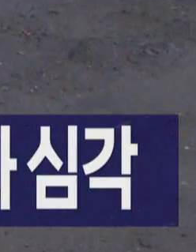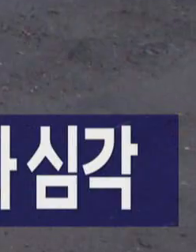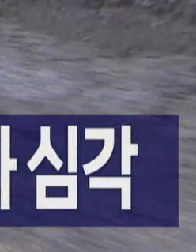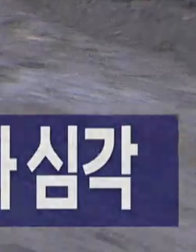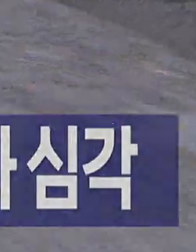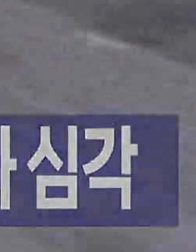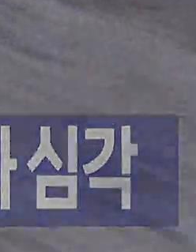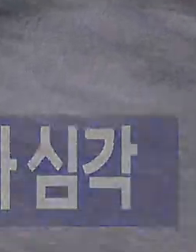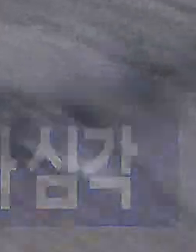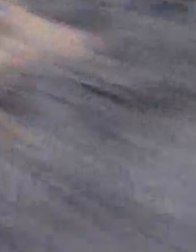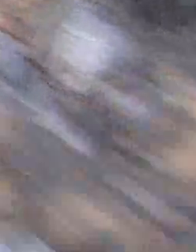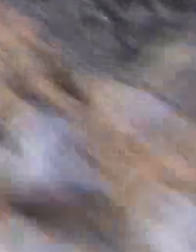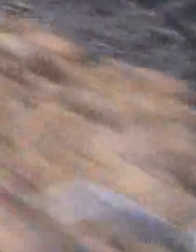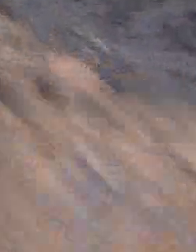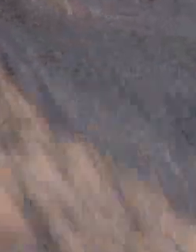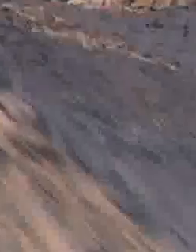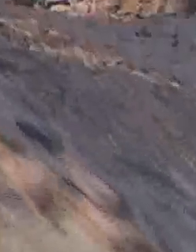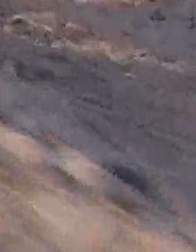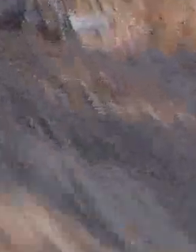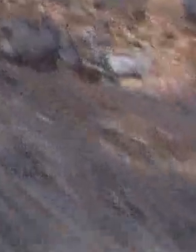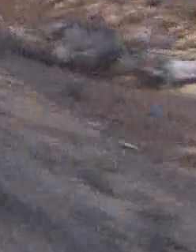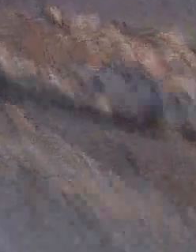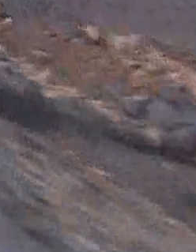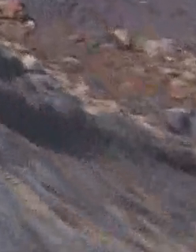대해서도 충분한 조사가 필요합니다.